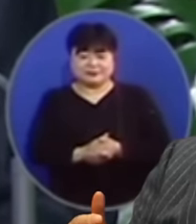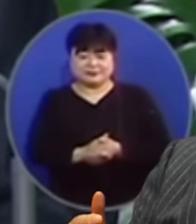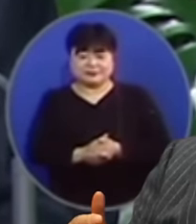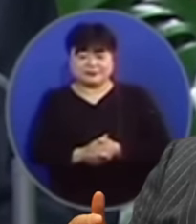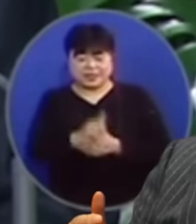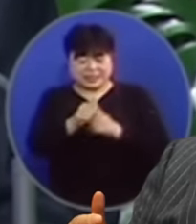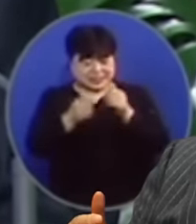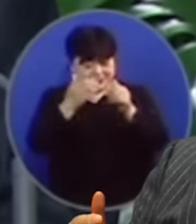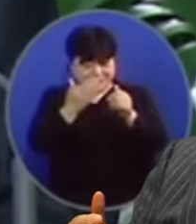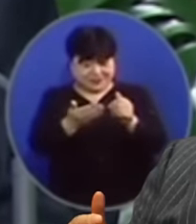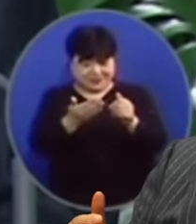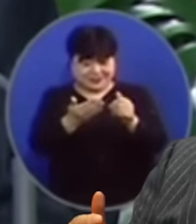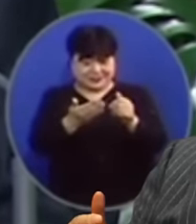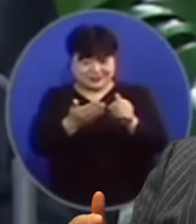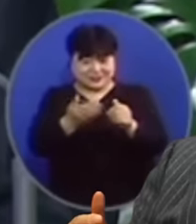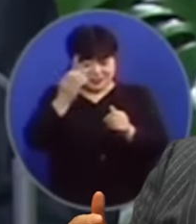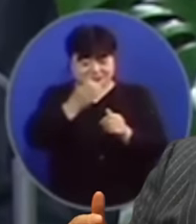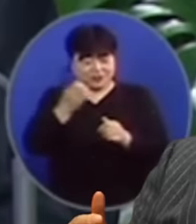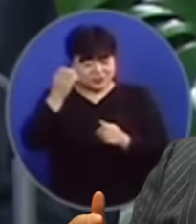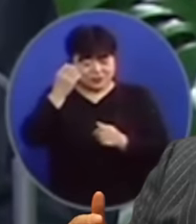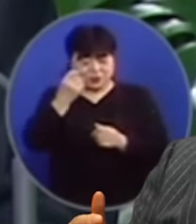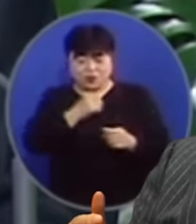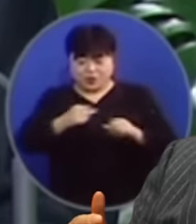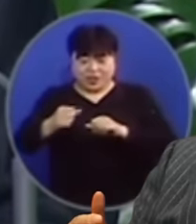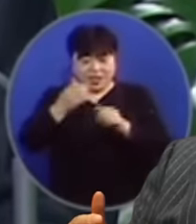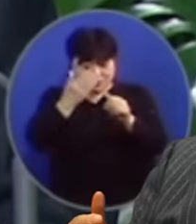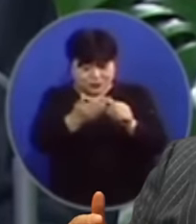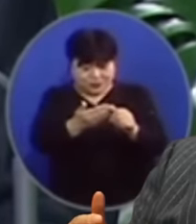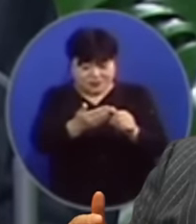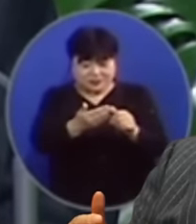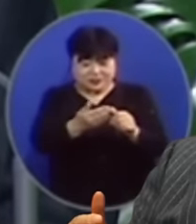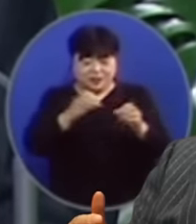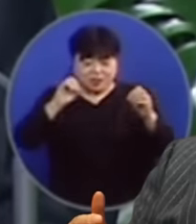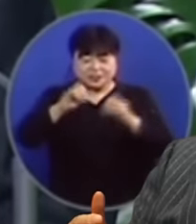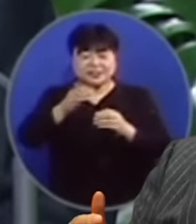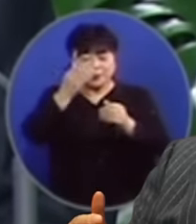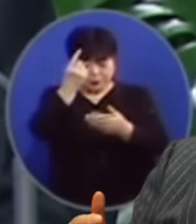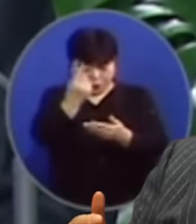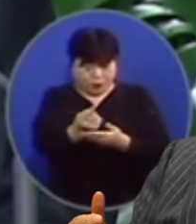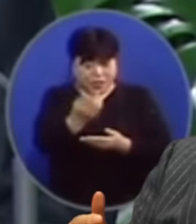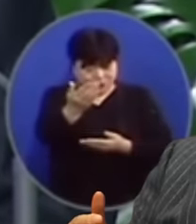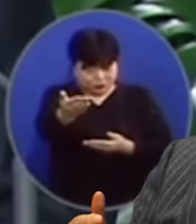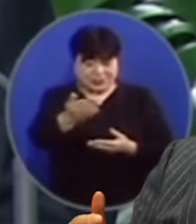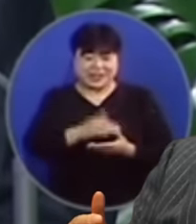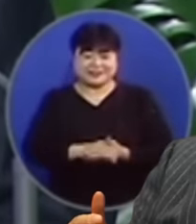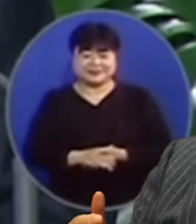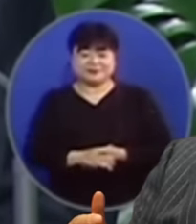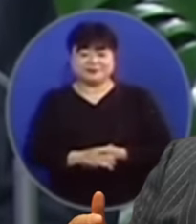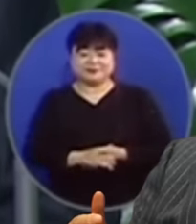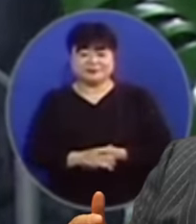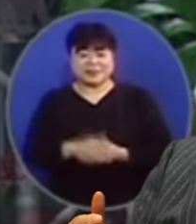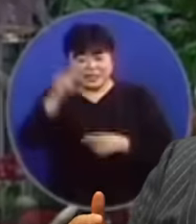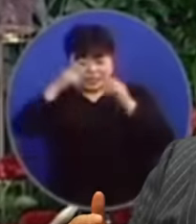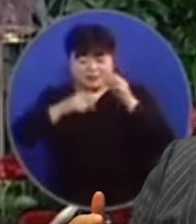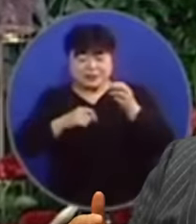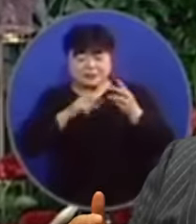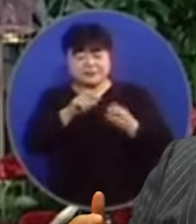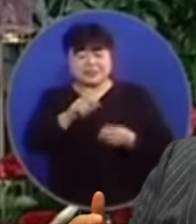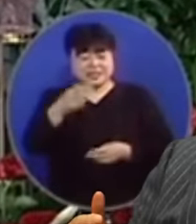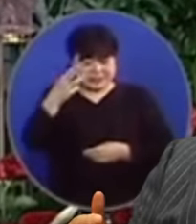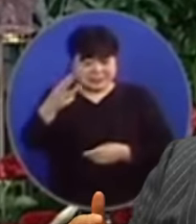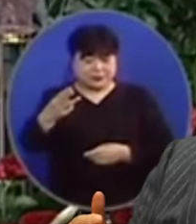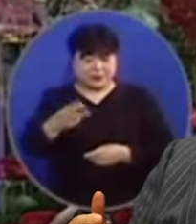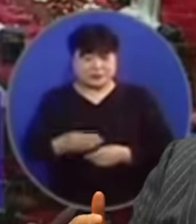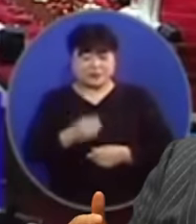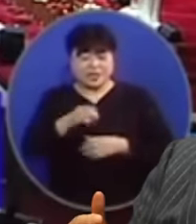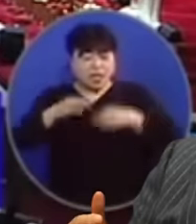그렇게 하면 하나님이 성령으로 역사해 주셔서 응답이 오게 만들어 주시는 것입니다. 예레미야 33장 3절에